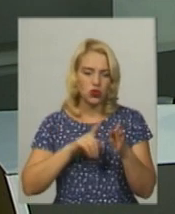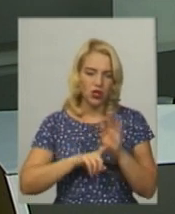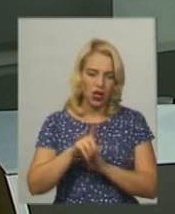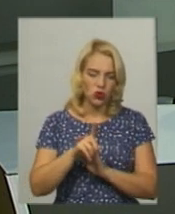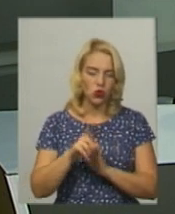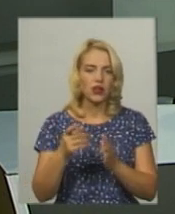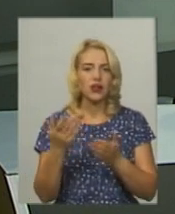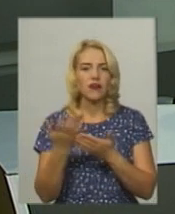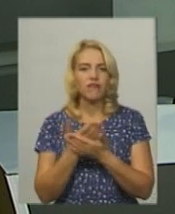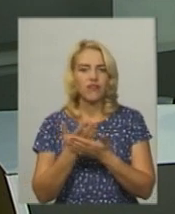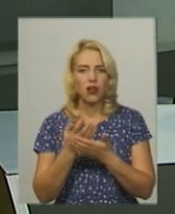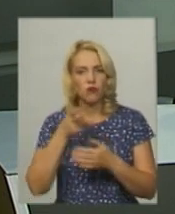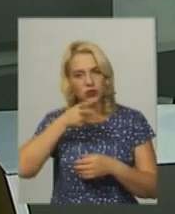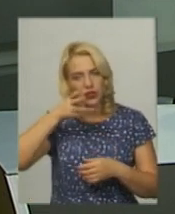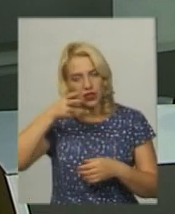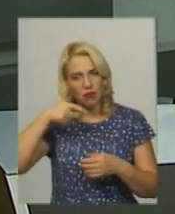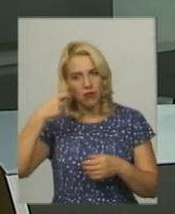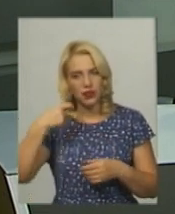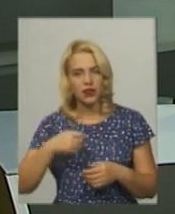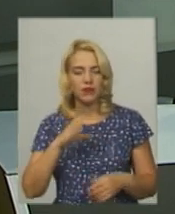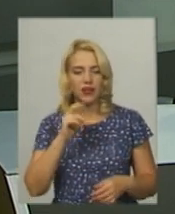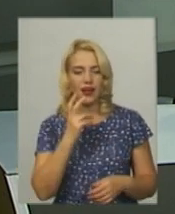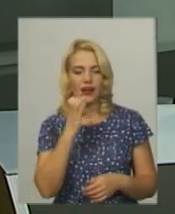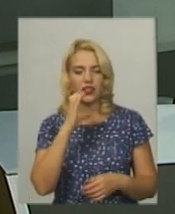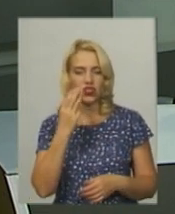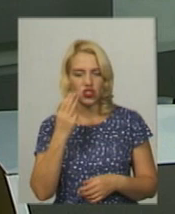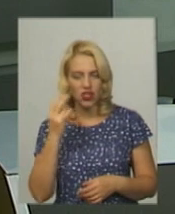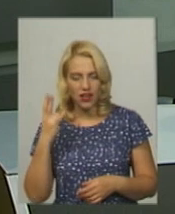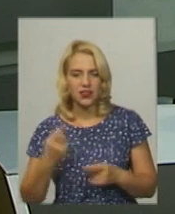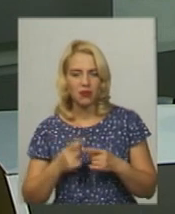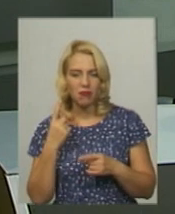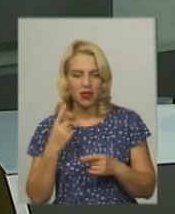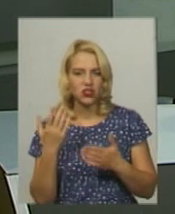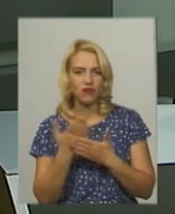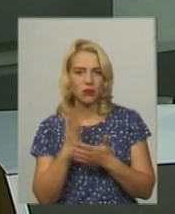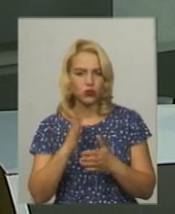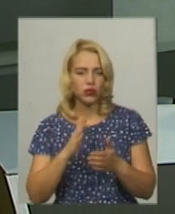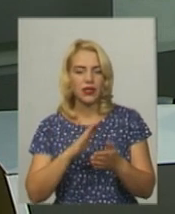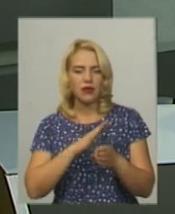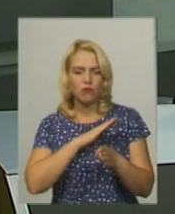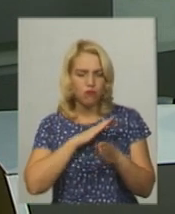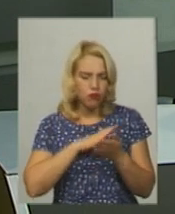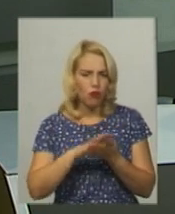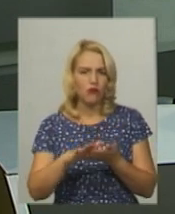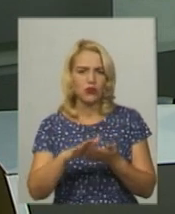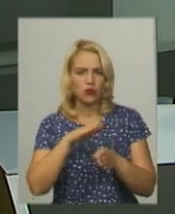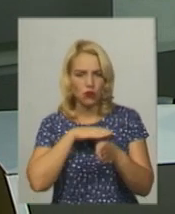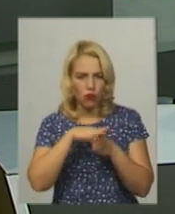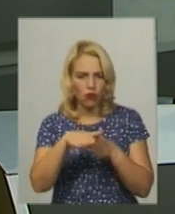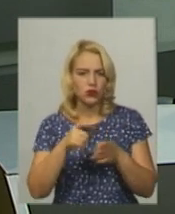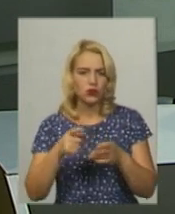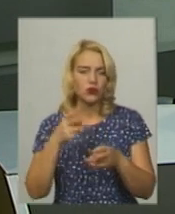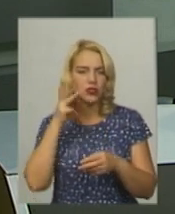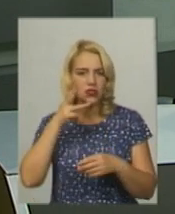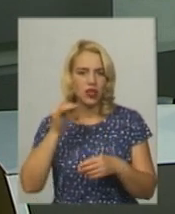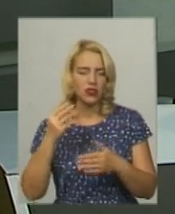крадіїв». Жанр майбутньої стрічки – екшен. Це перший повнометражний фільм, що буде знятий суто в Хмельницькому. Які локації задіють та хто